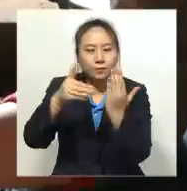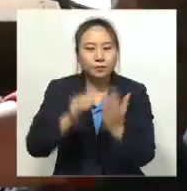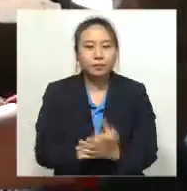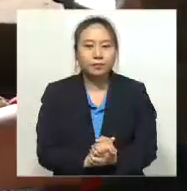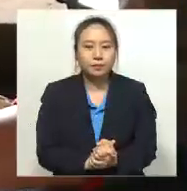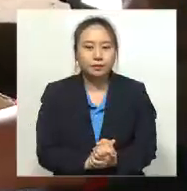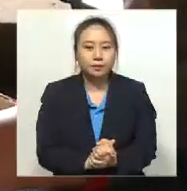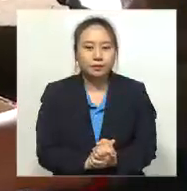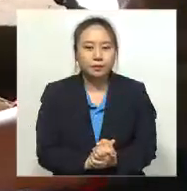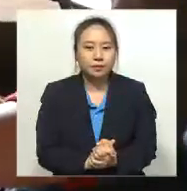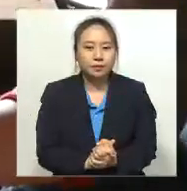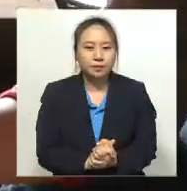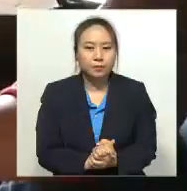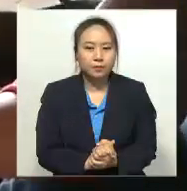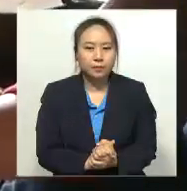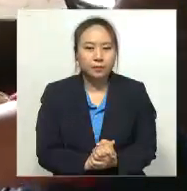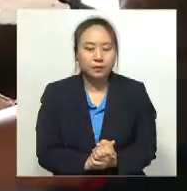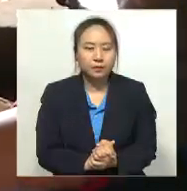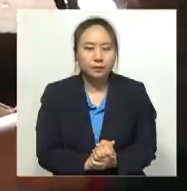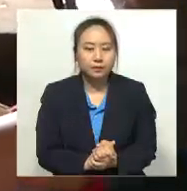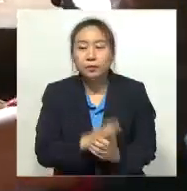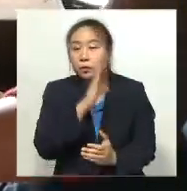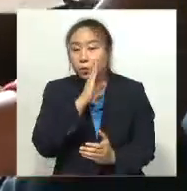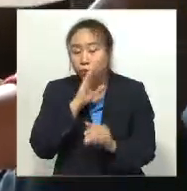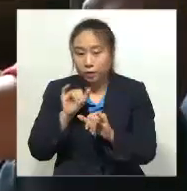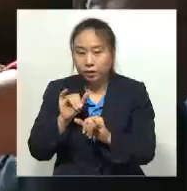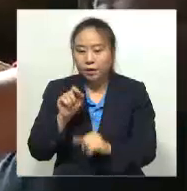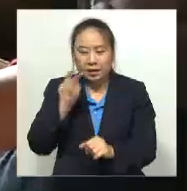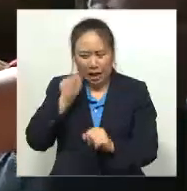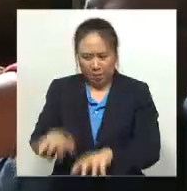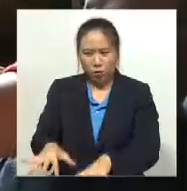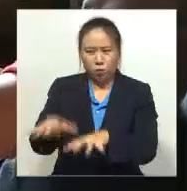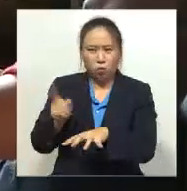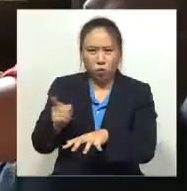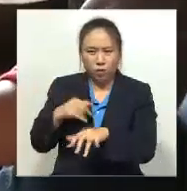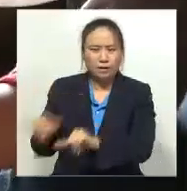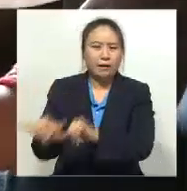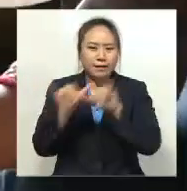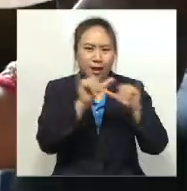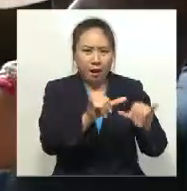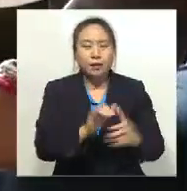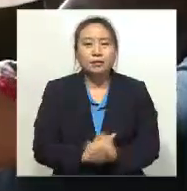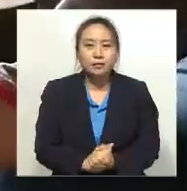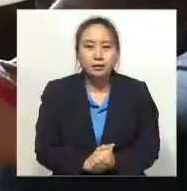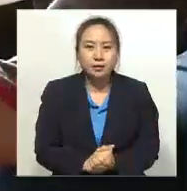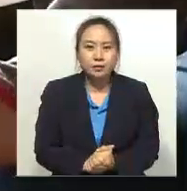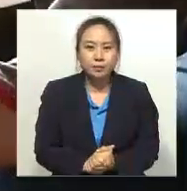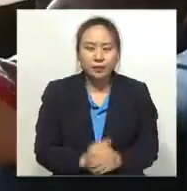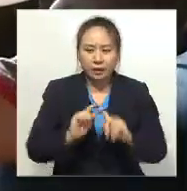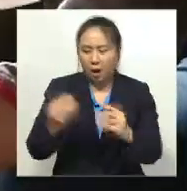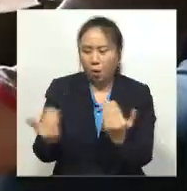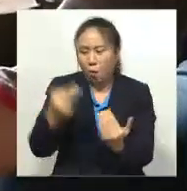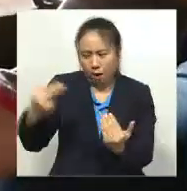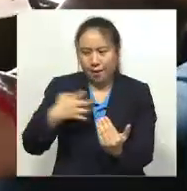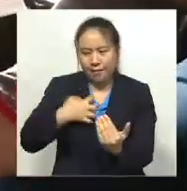พอได้ย้ายมันน้ำมันยังสูงอยู่หรอพอได้ย้ายขึ้นไปยากน้ำลูกน้ำหลานลูกหลานหลายคนเลยขึ้น